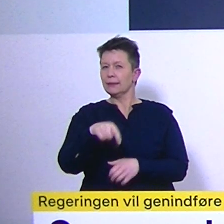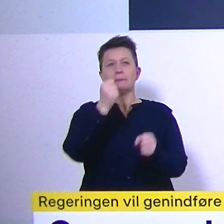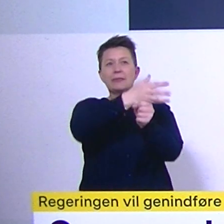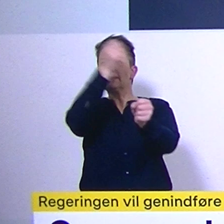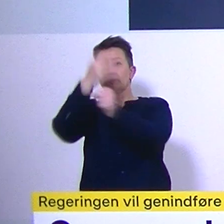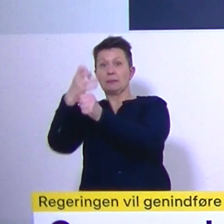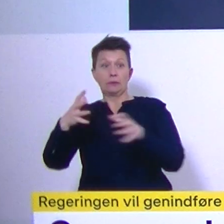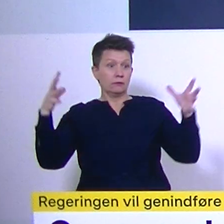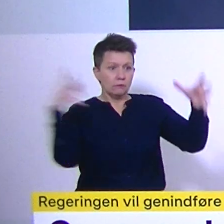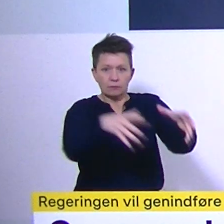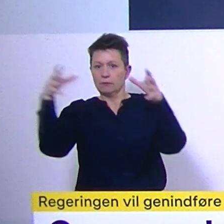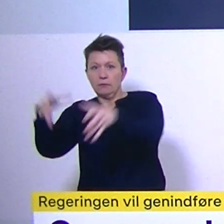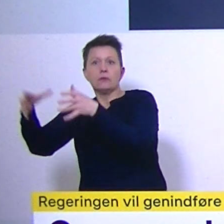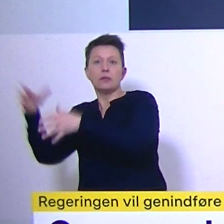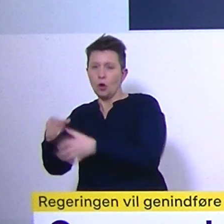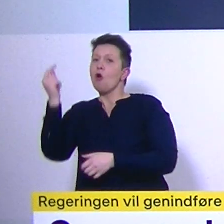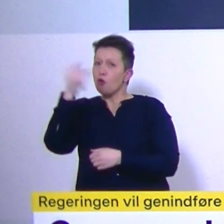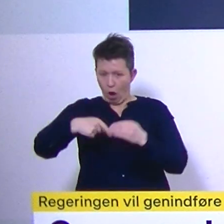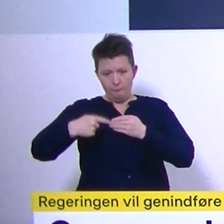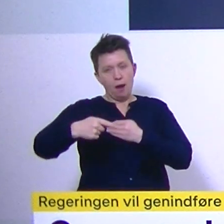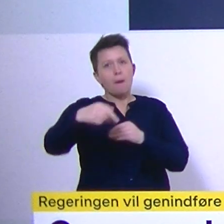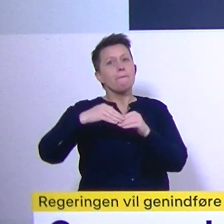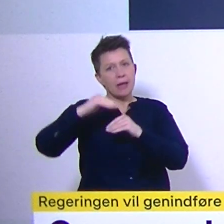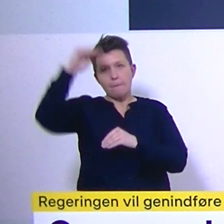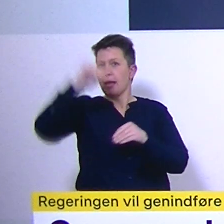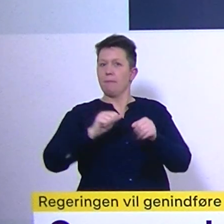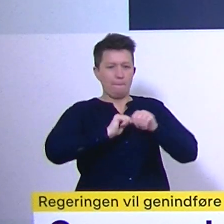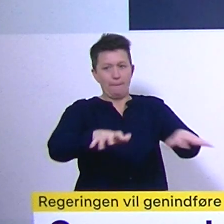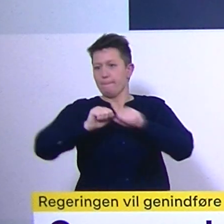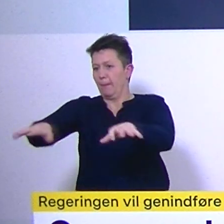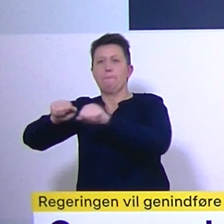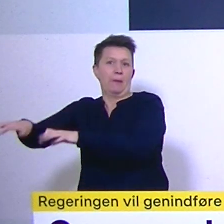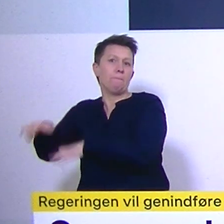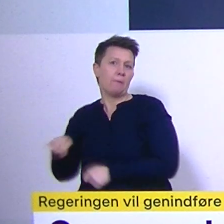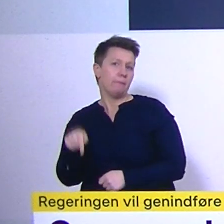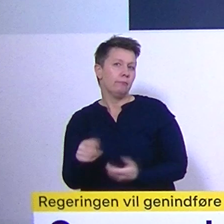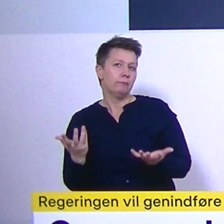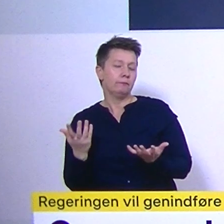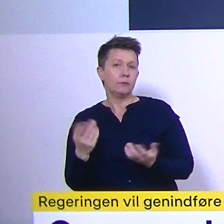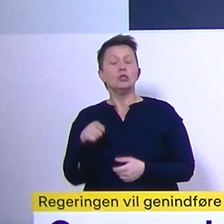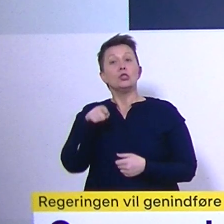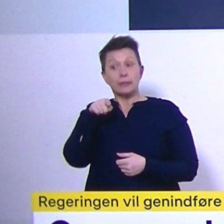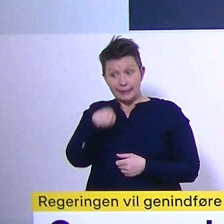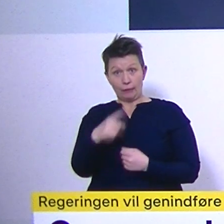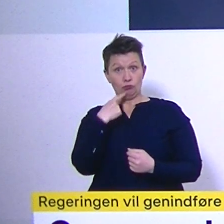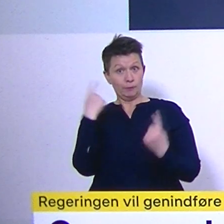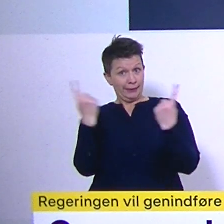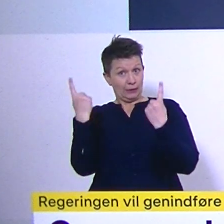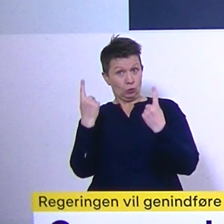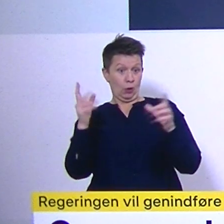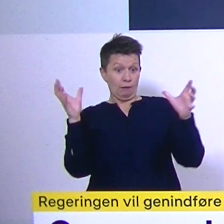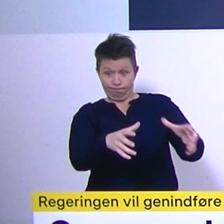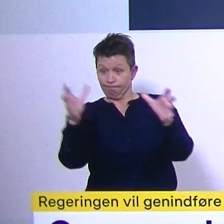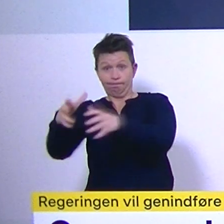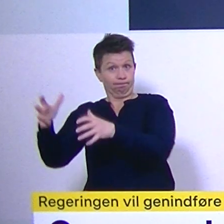steder i vores samfund. Og præcis sådan nogle superspredningsbegivenheder, jamen der vil coronapasset jo være et stærkt